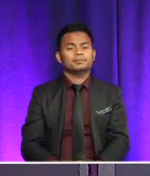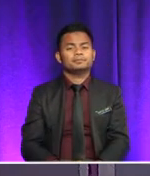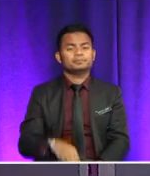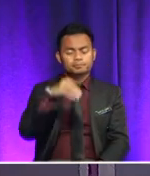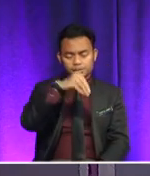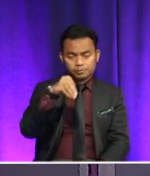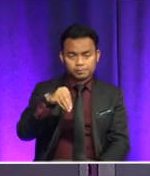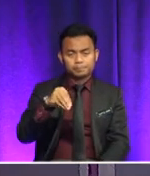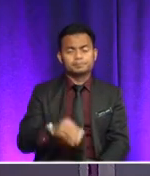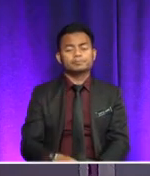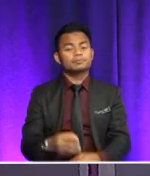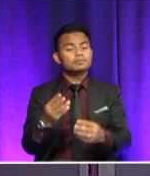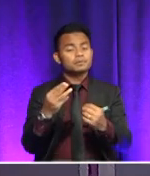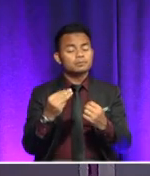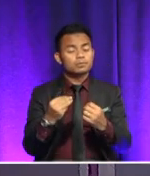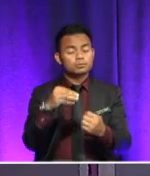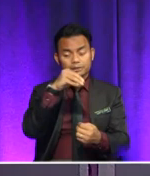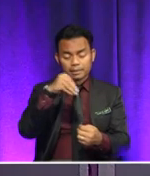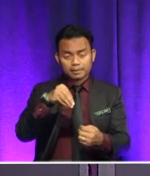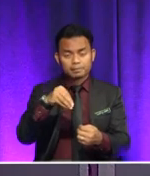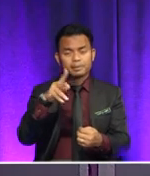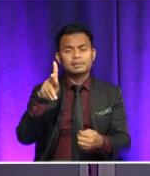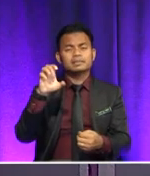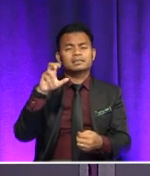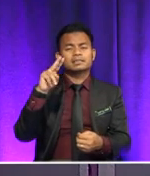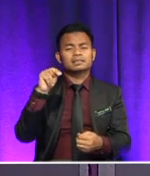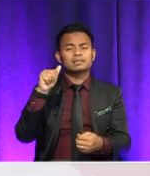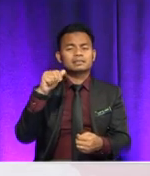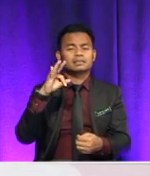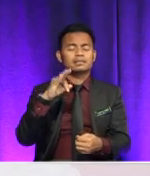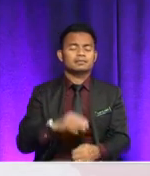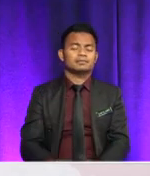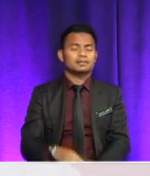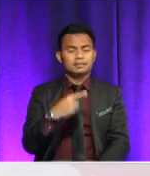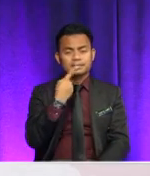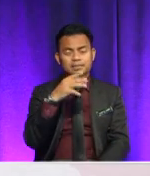ingin membuat perusahaan tanaman genap Jadi siapa